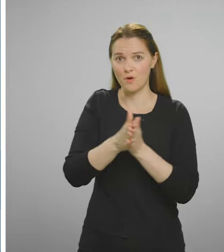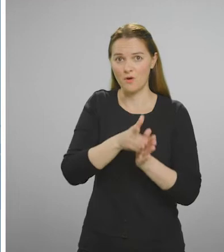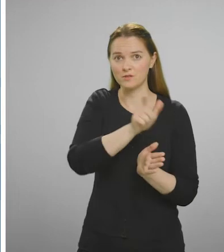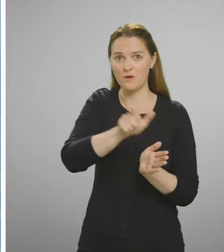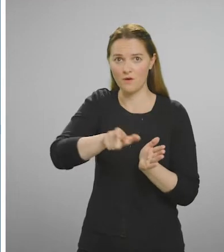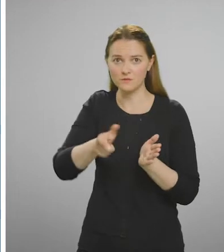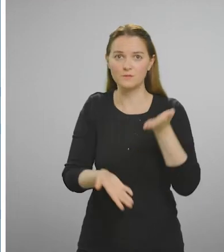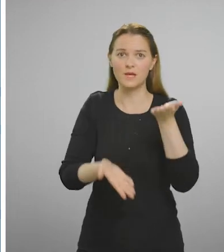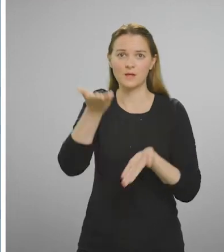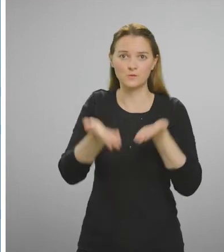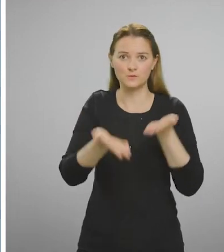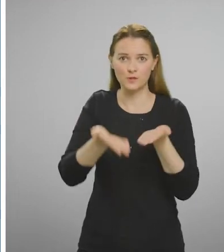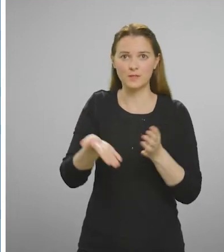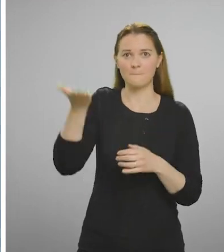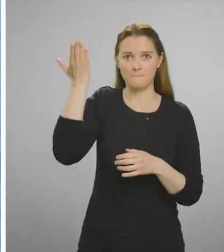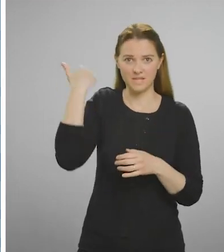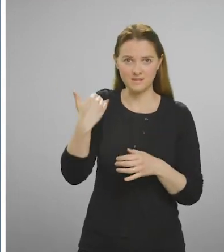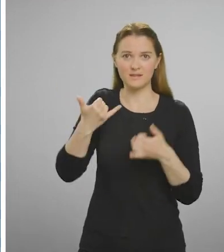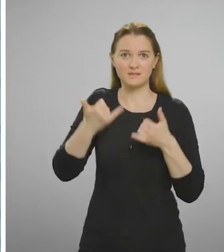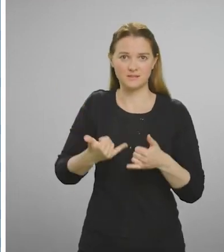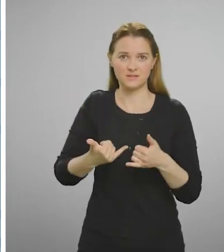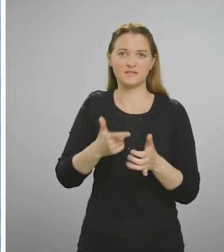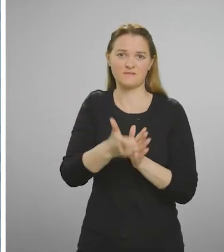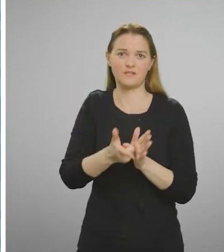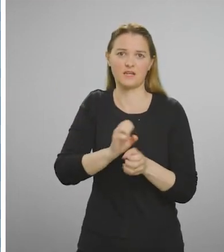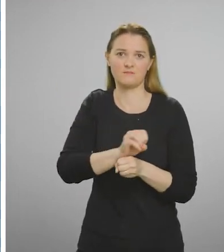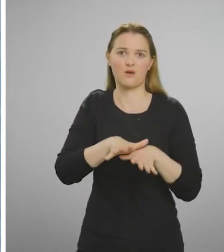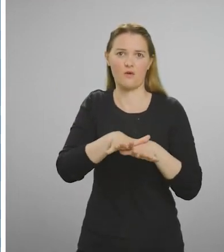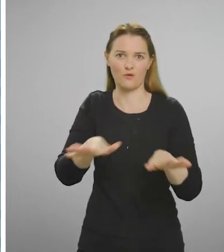tiskanih izdanja putem interneta prije i za vrijeme pandemije.